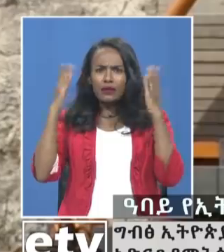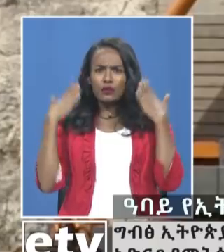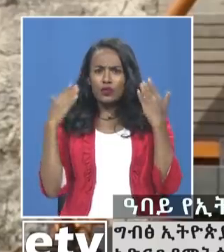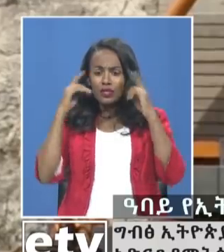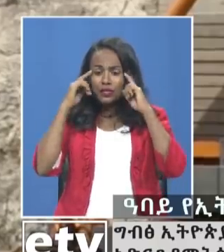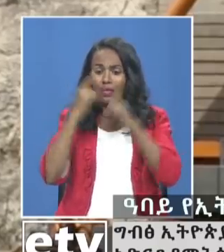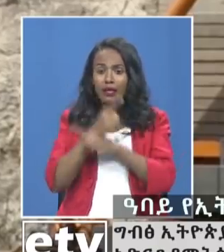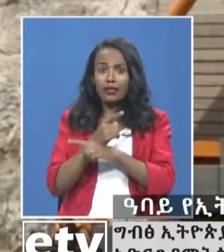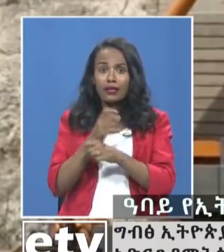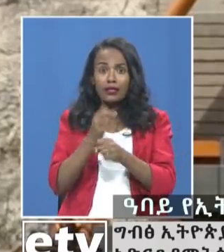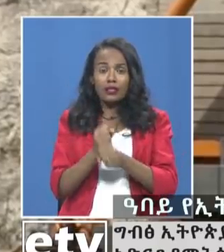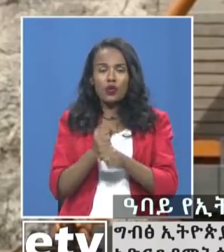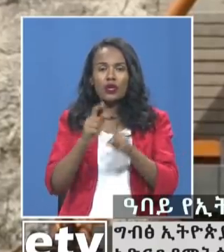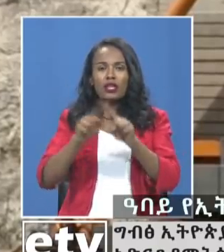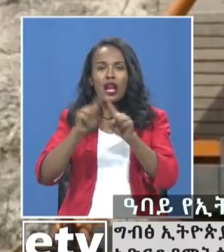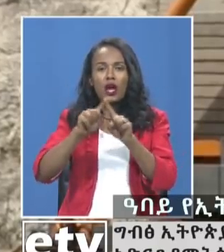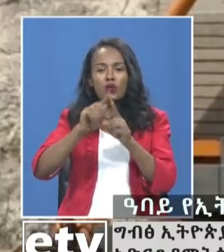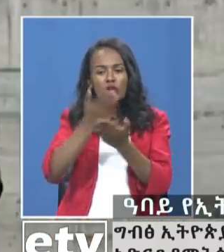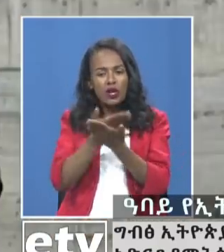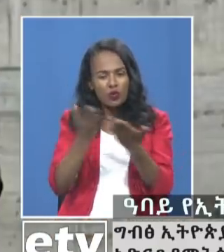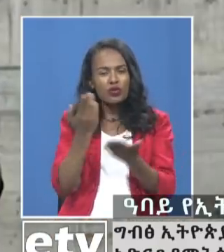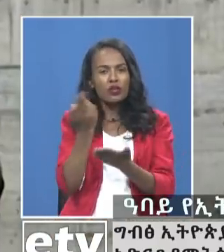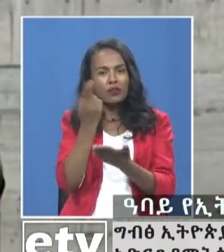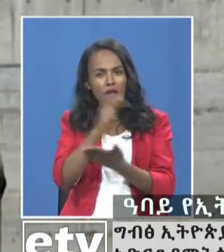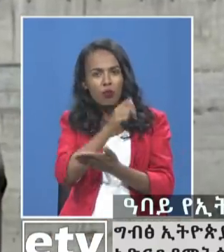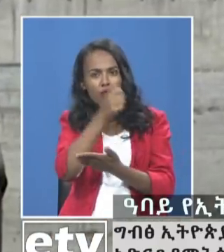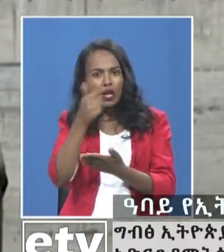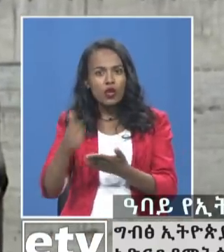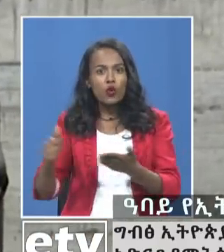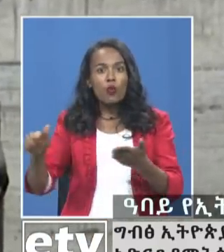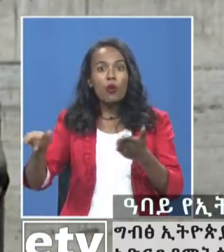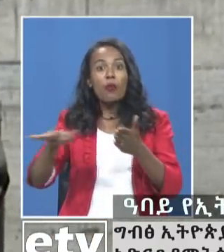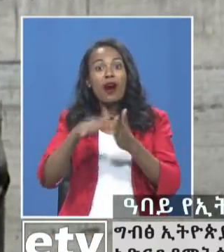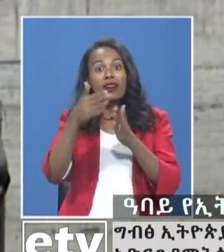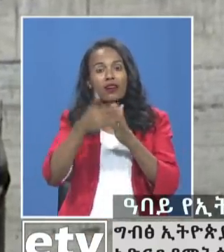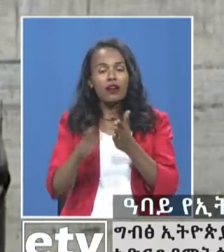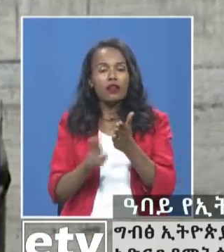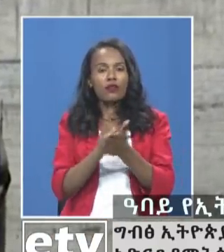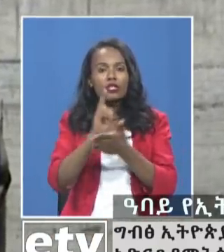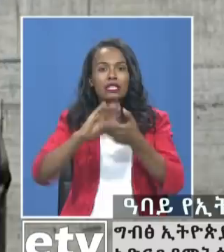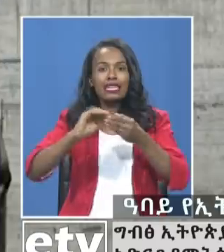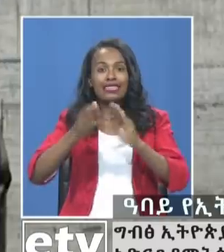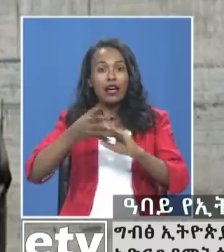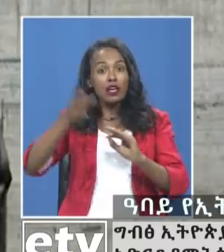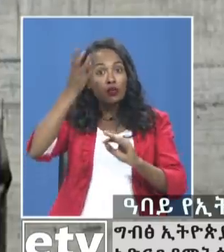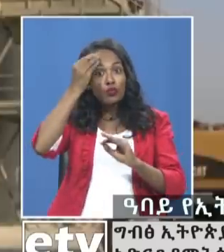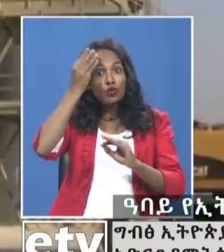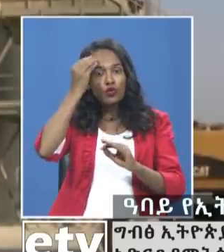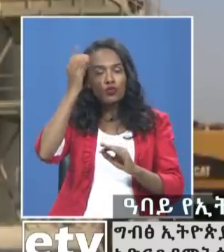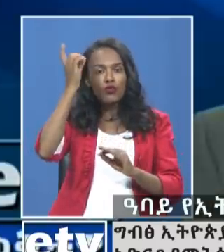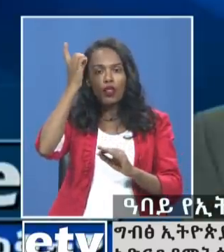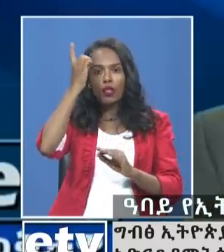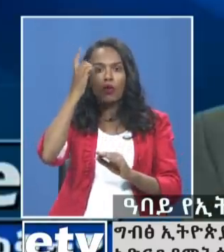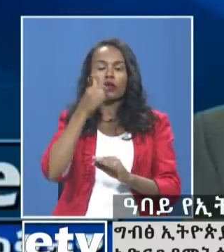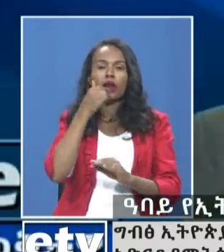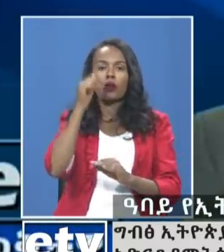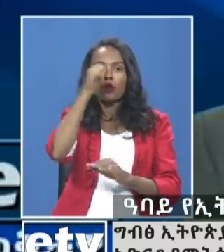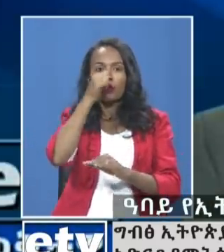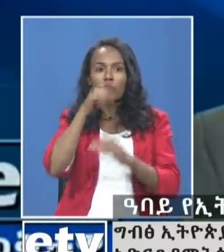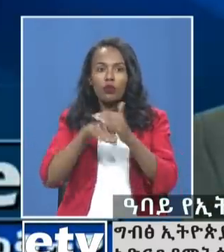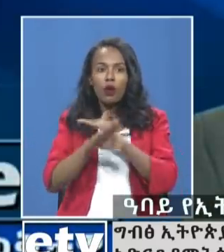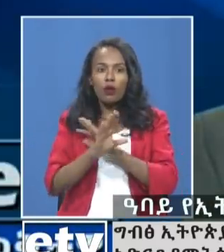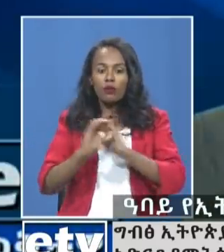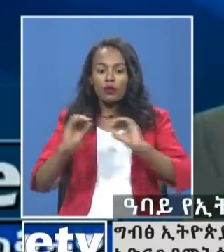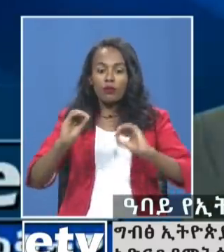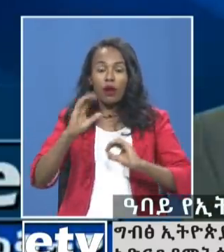ይዘው የተለያዩ ስልቶችን እንደሚጠቀሙም ሌላኛው በባህር ዳር ዩኒቨርሲቲ የታሪክ ምሁሩ ፋንታሁን አይል አብራርተዋል። በኢትዮጵያ ውስጥ ምንም